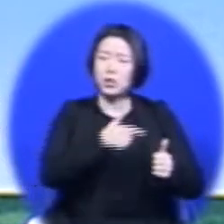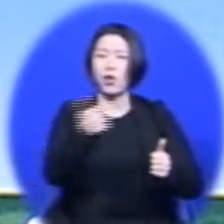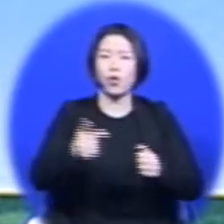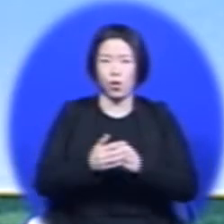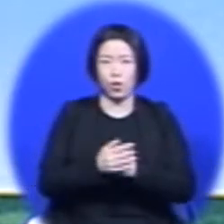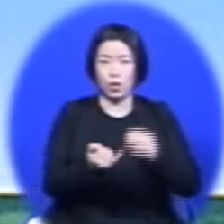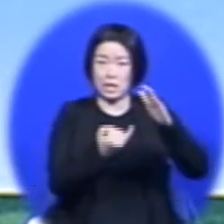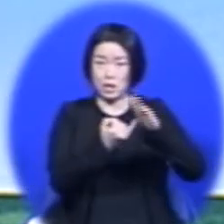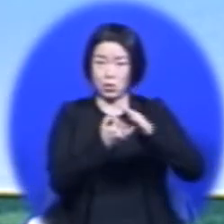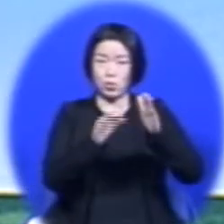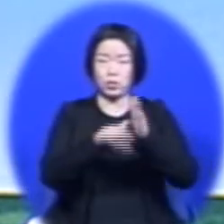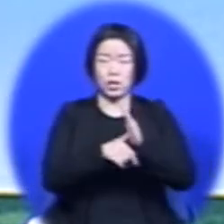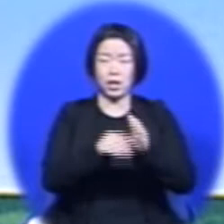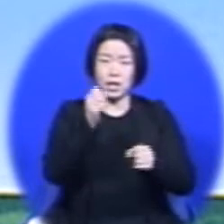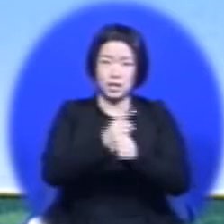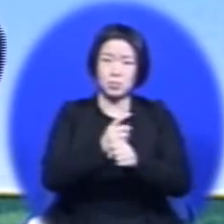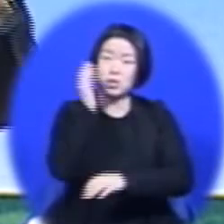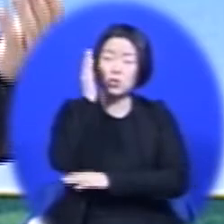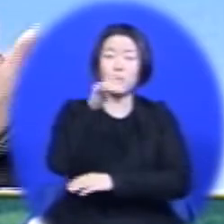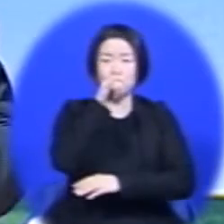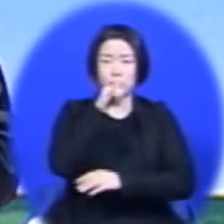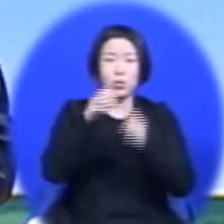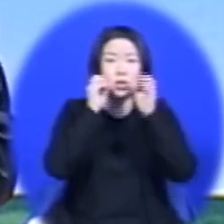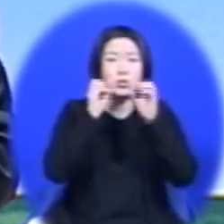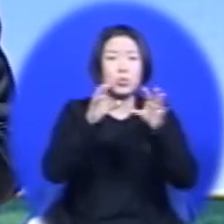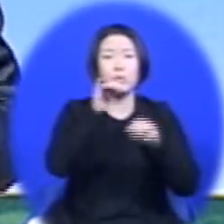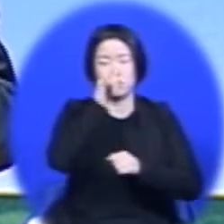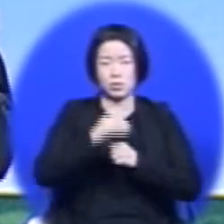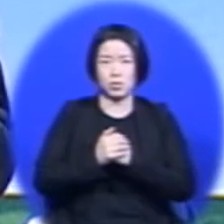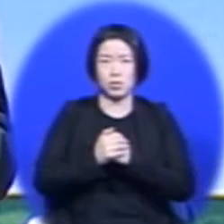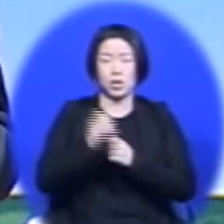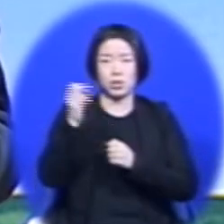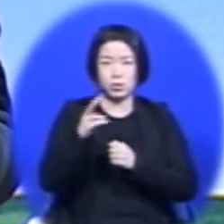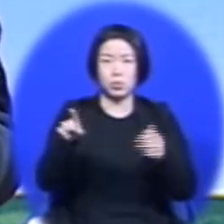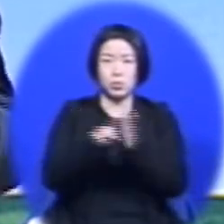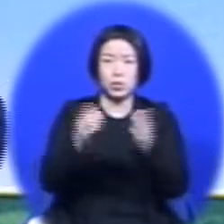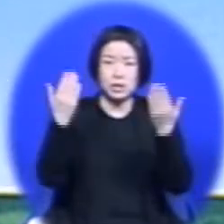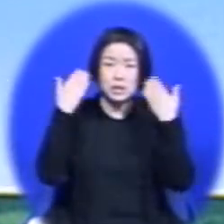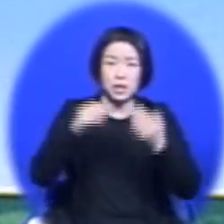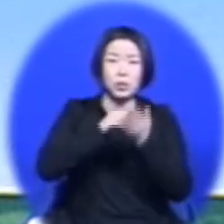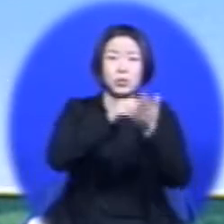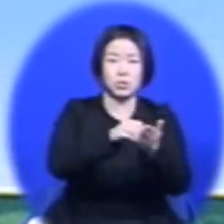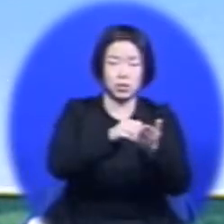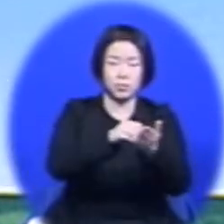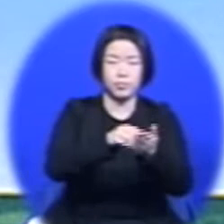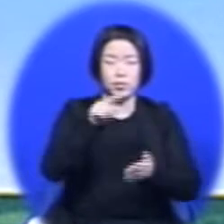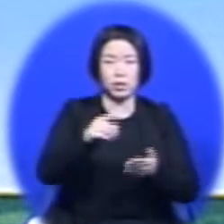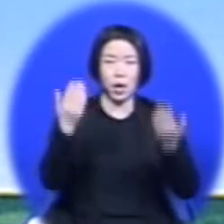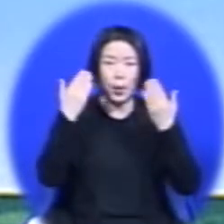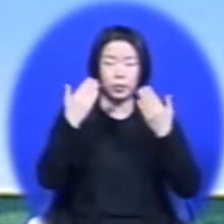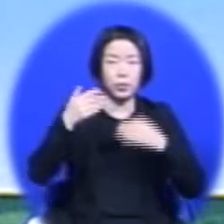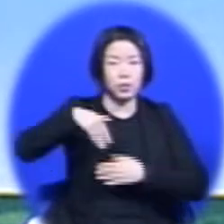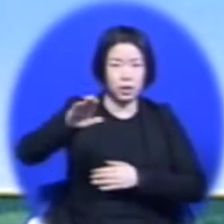소녀 시절에 그는 이미 설교를 했고 전도를 했습니다. 그리고 신학교를 갔습니다. 신학교에 가서도 그는 학교